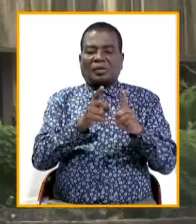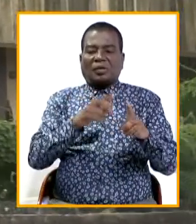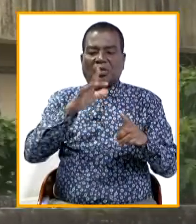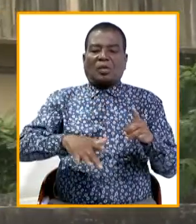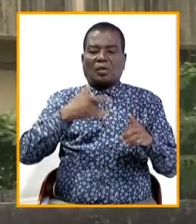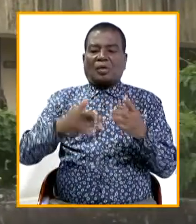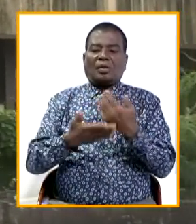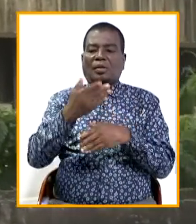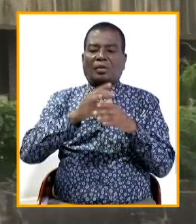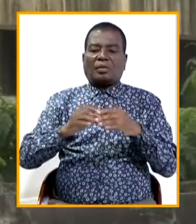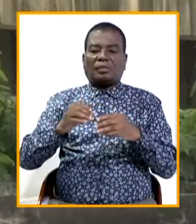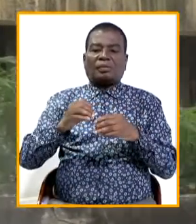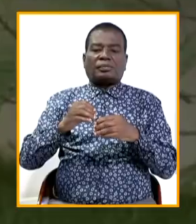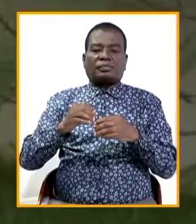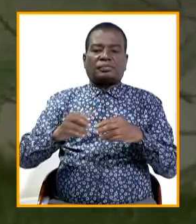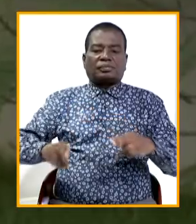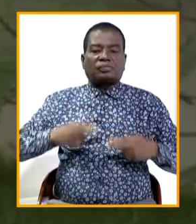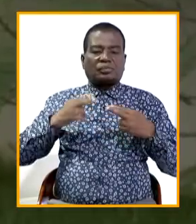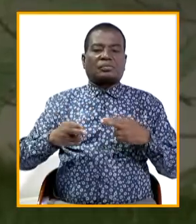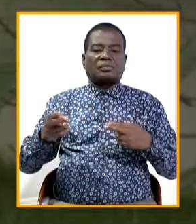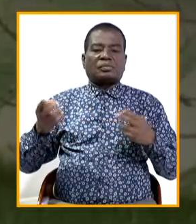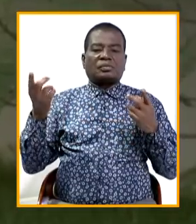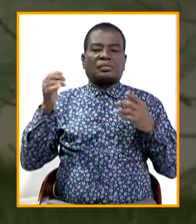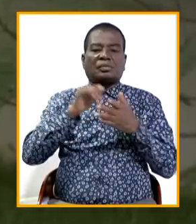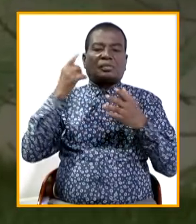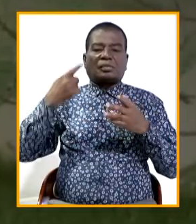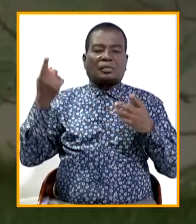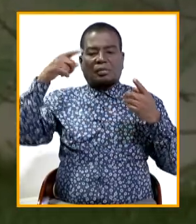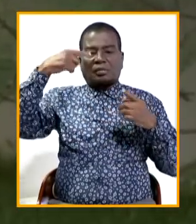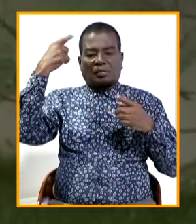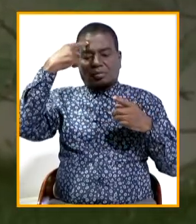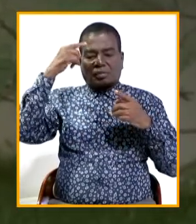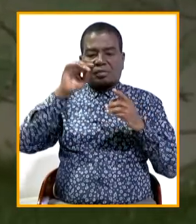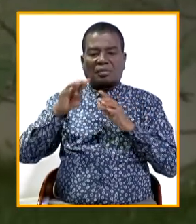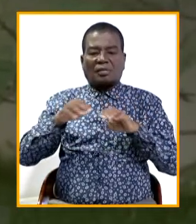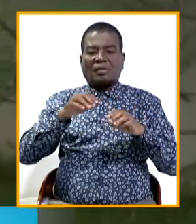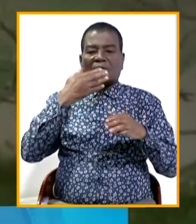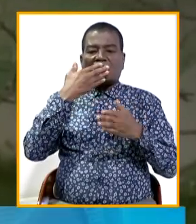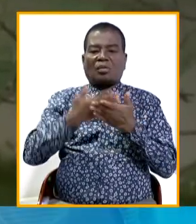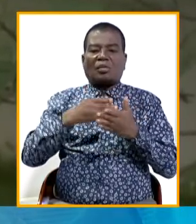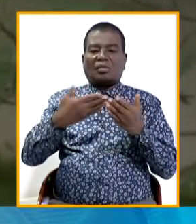appréciées par les riverains. Ce que le gouvernement fait, c'est une très bonne chose. Nous aussi, étant